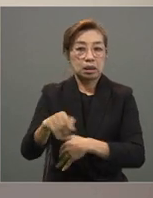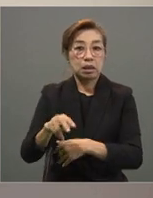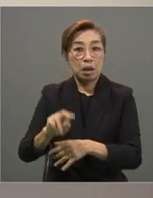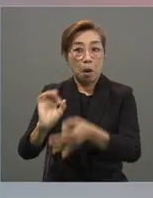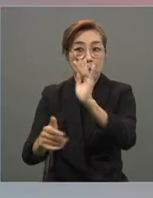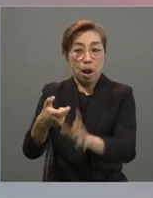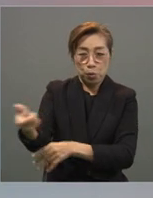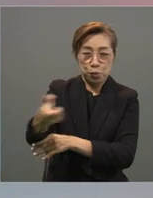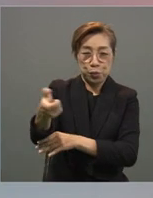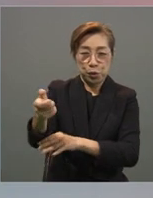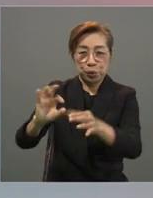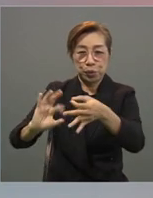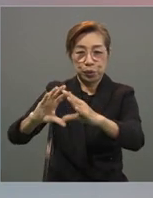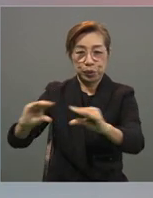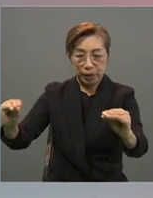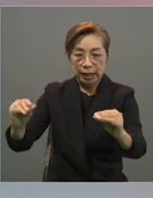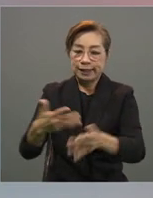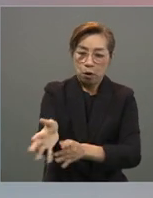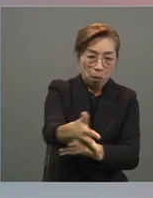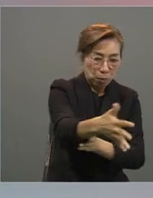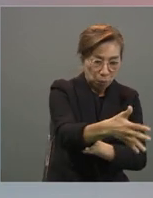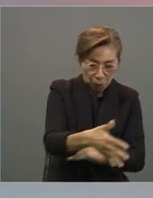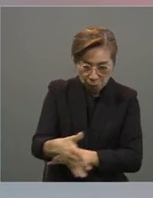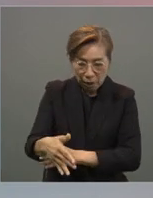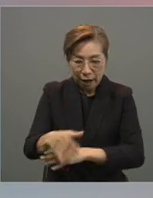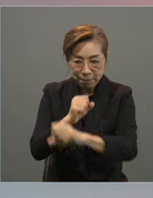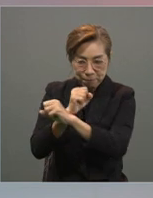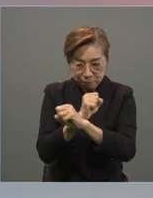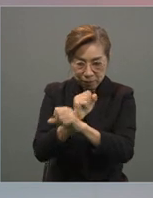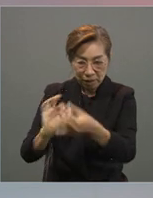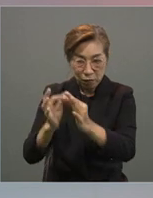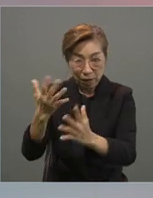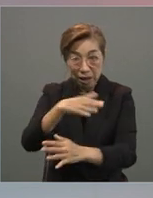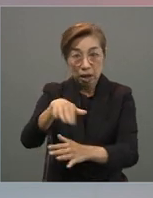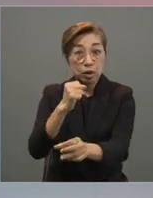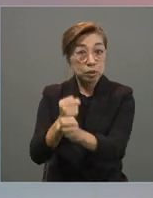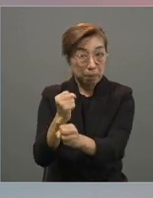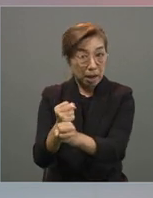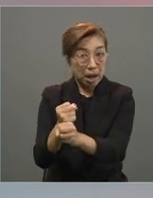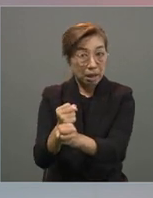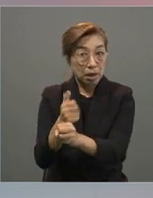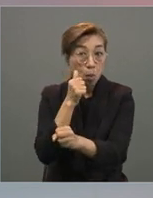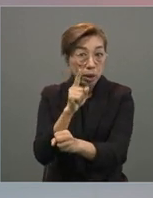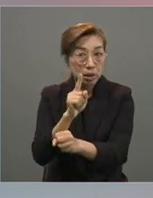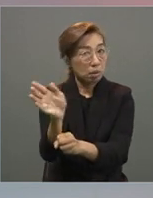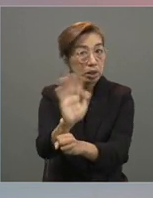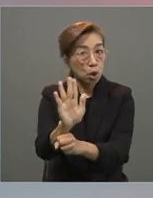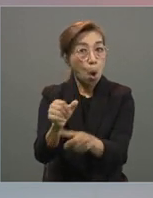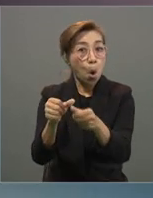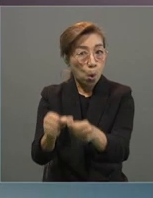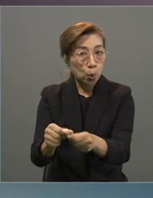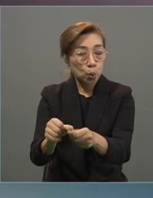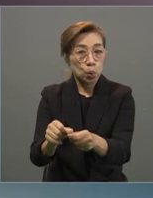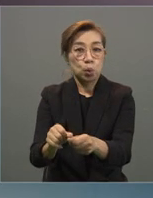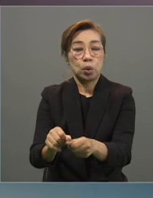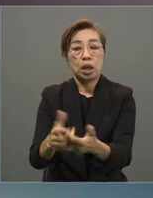ดับไฟป่าแล้วก็ทำแนวกันไฟรวมระยะเวลาเขาปฏิบัติภารกิจอ่ะพี่ป๋องไม่ใช่วันเดียวนะมัน 2